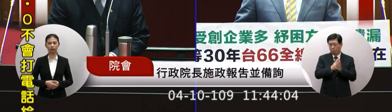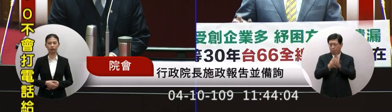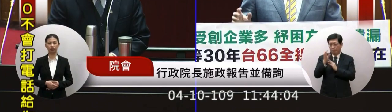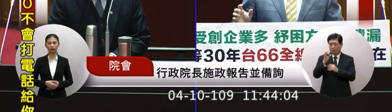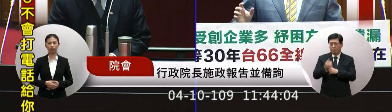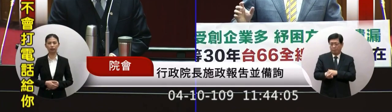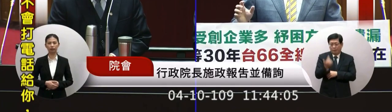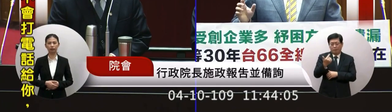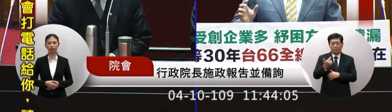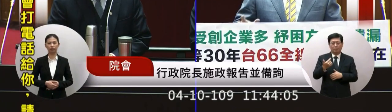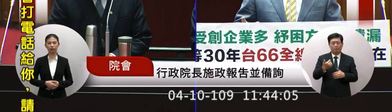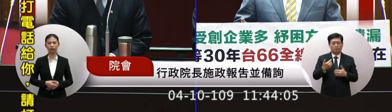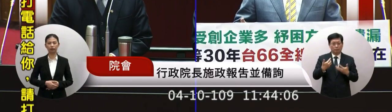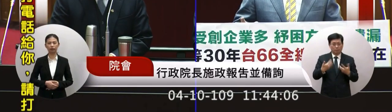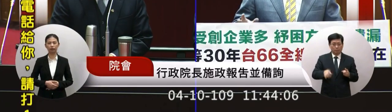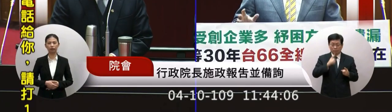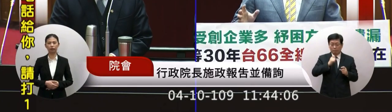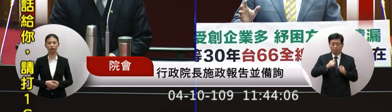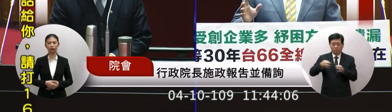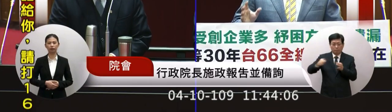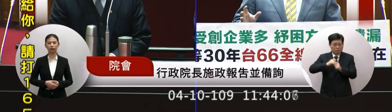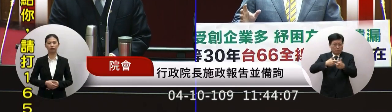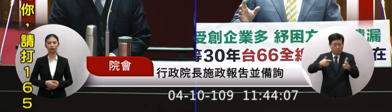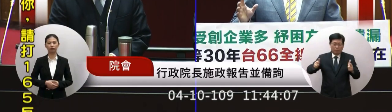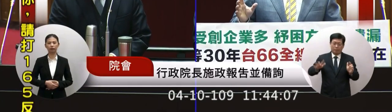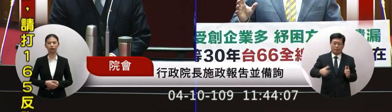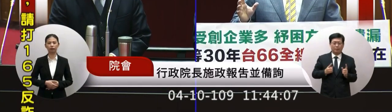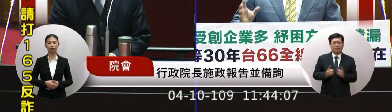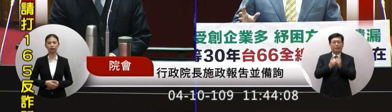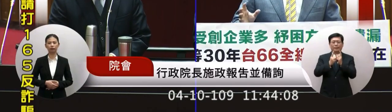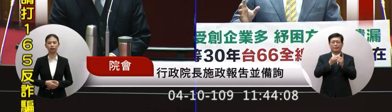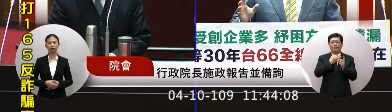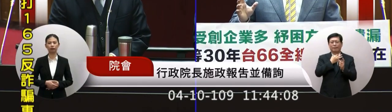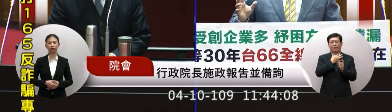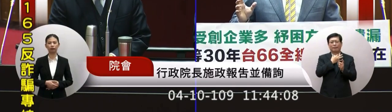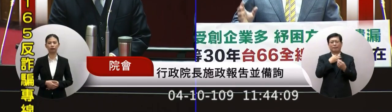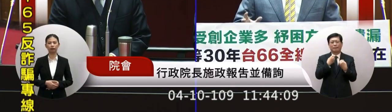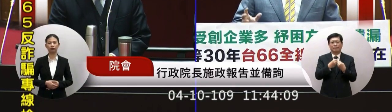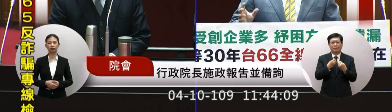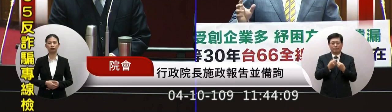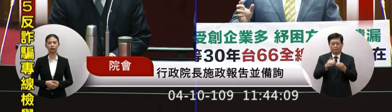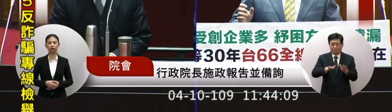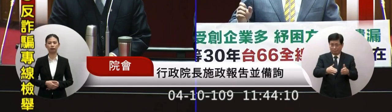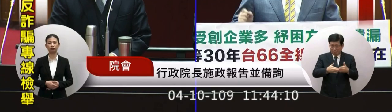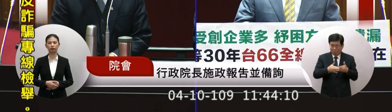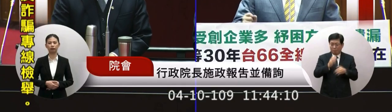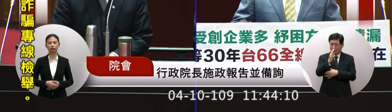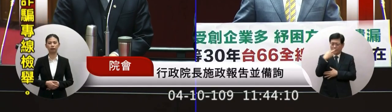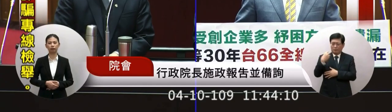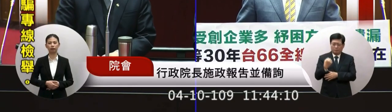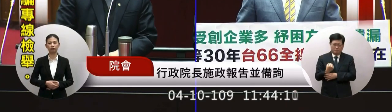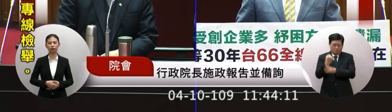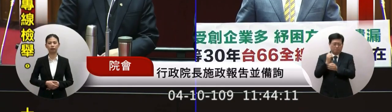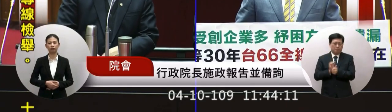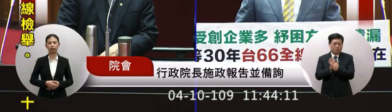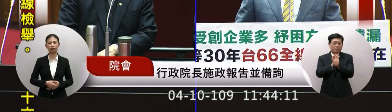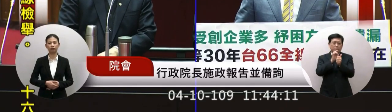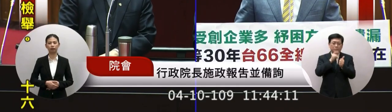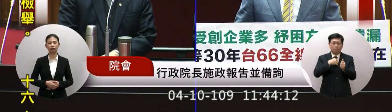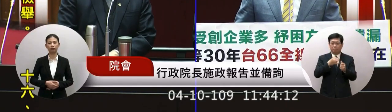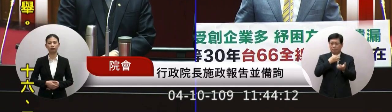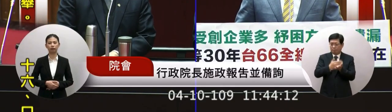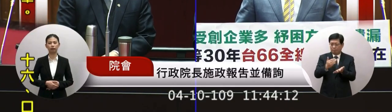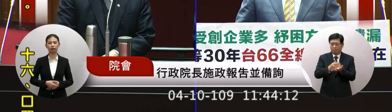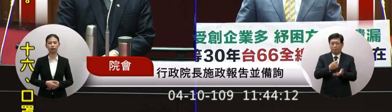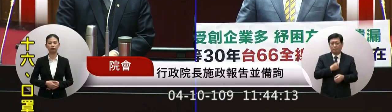的这个百业哈，现在已经出现更需要哈政府强力来推动纾困的这